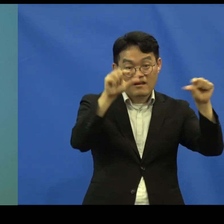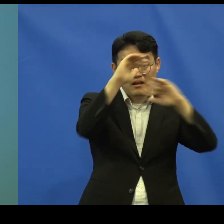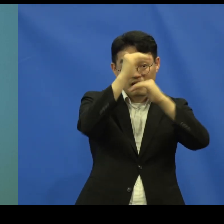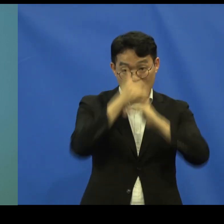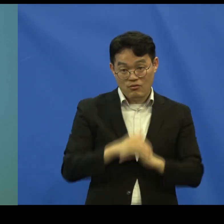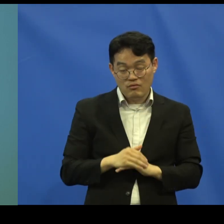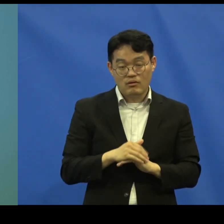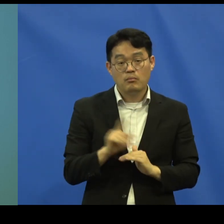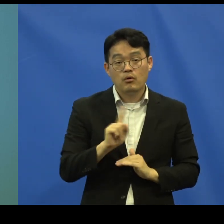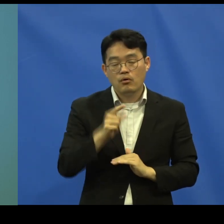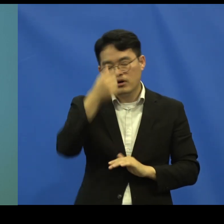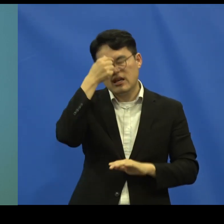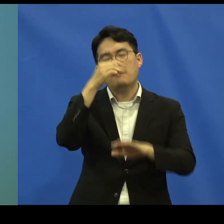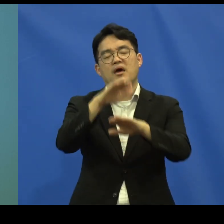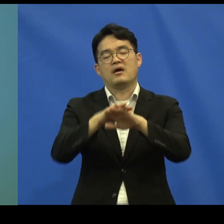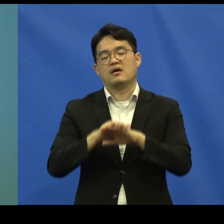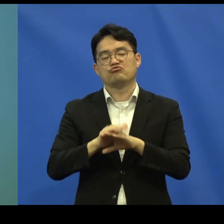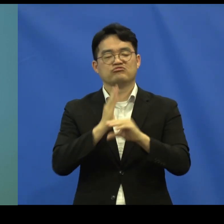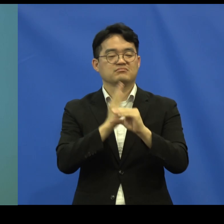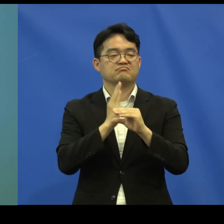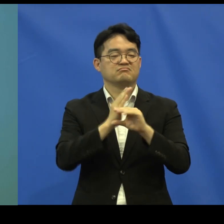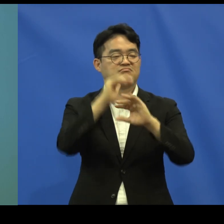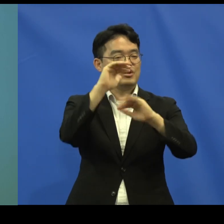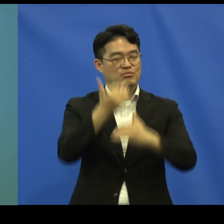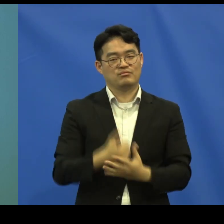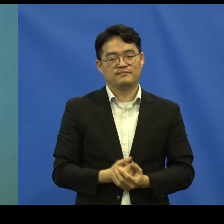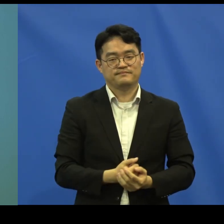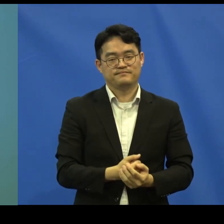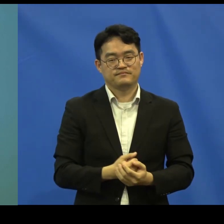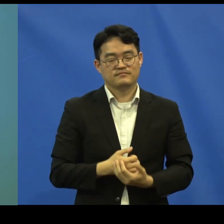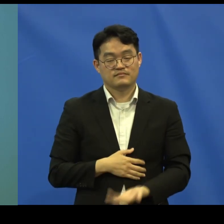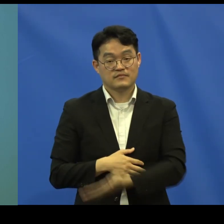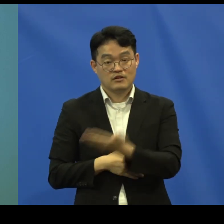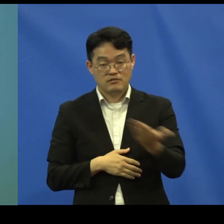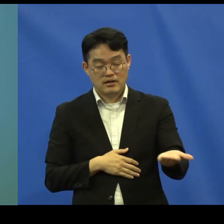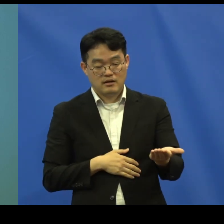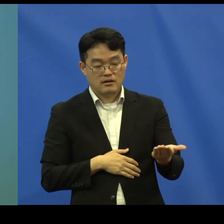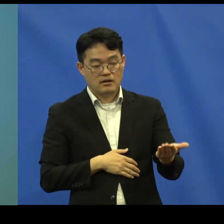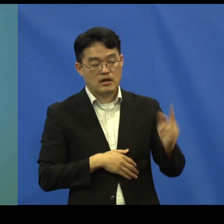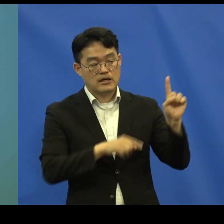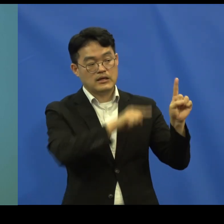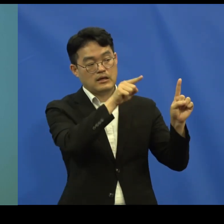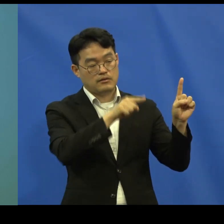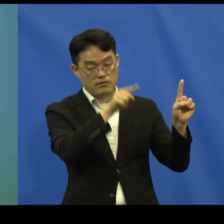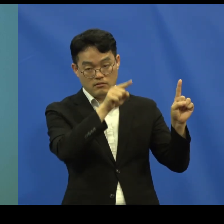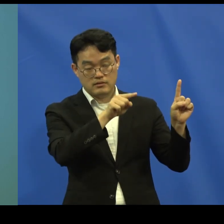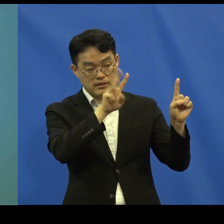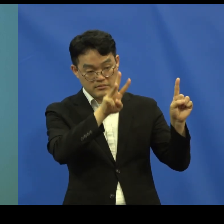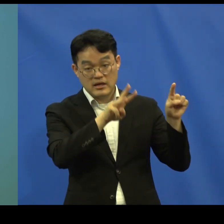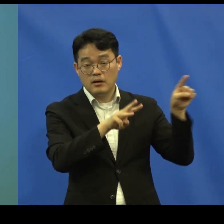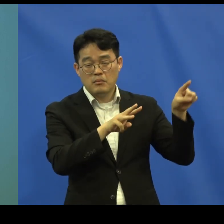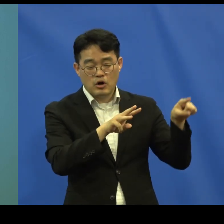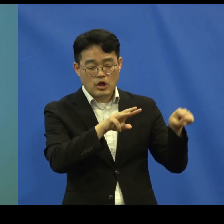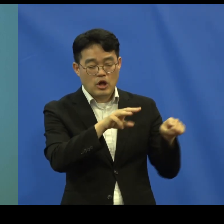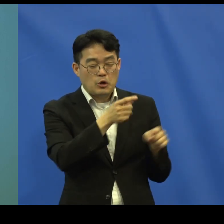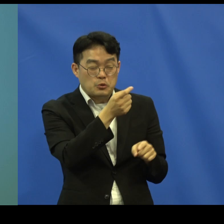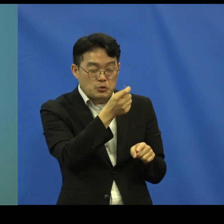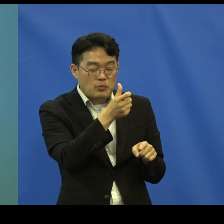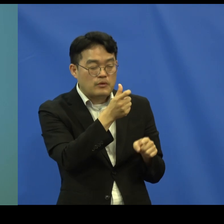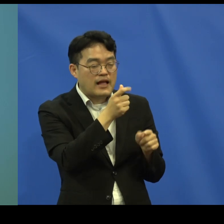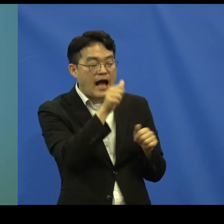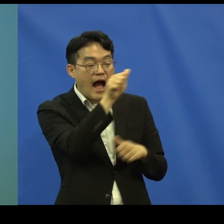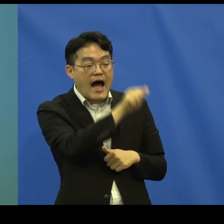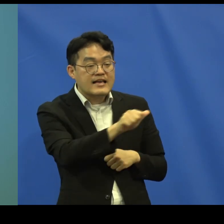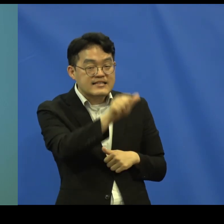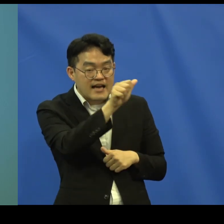이야기의 핵심은 예배예요, 예배. 그러니까 우리가 소아시아 7교회를 볼 때 스머나